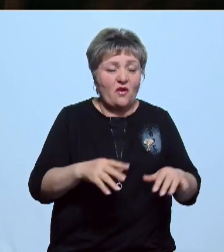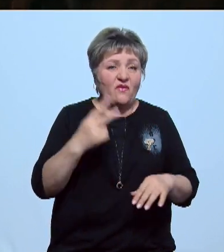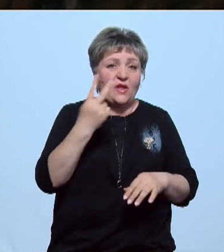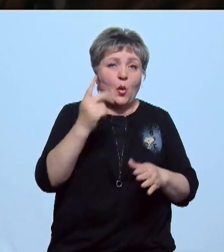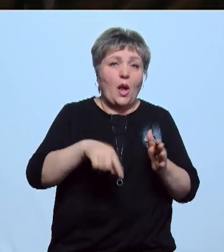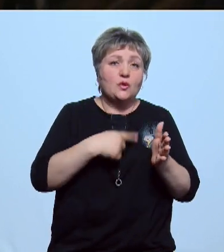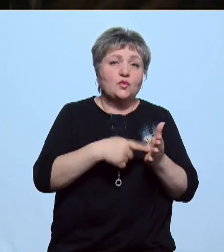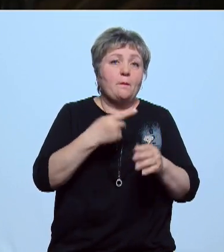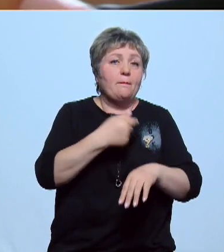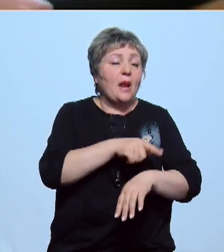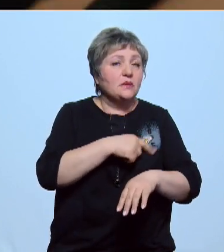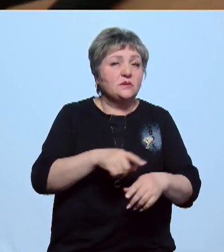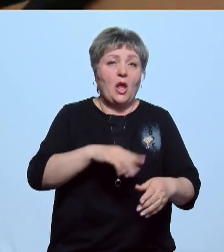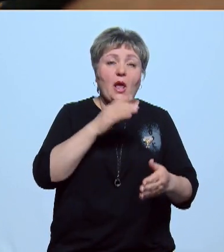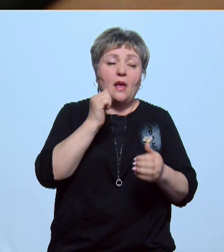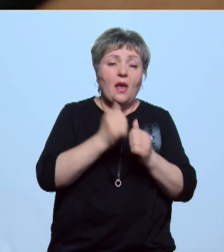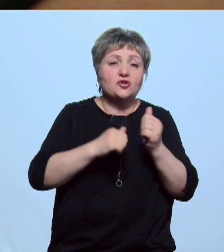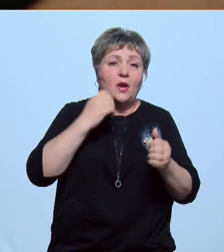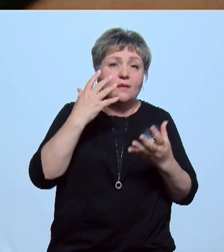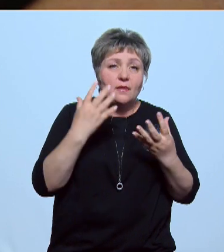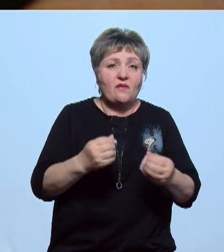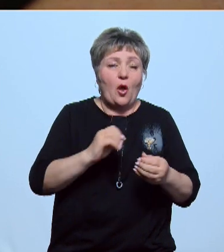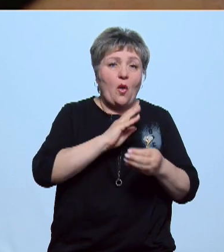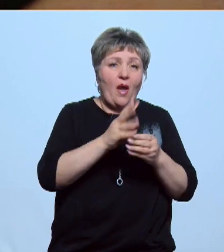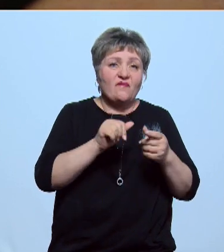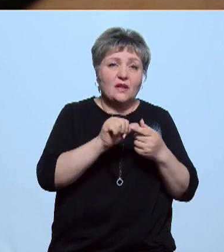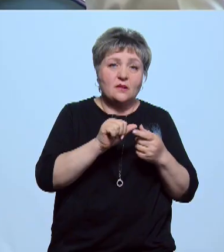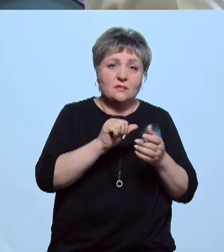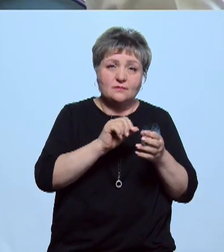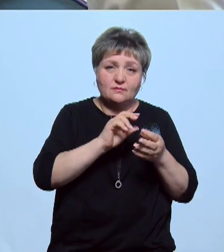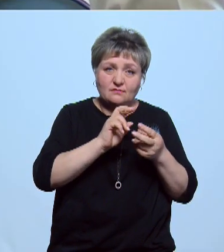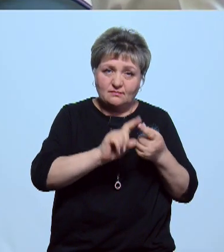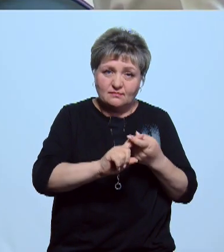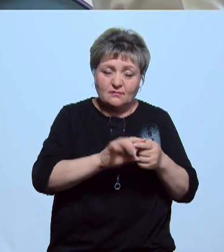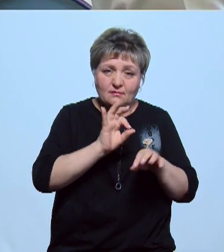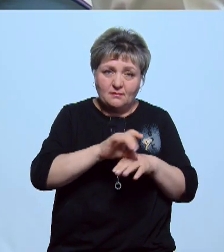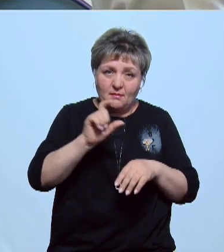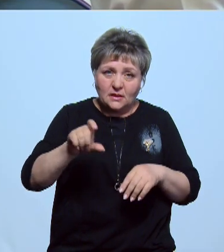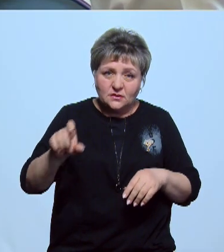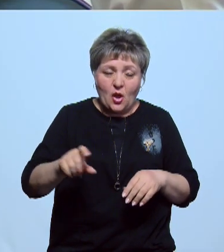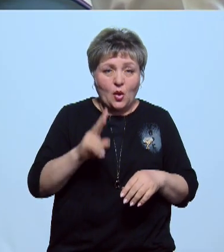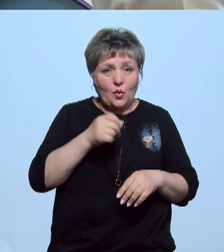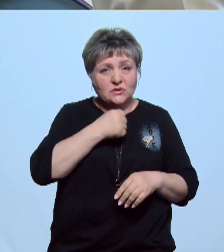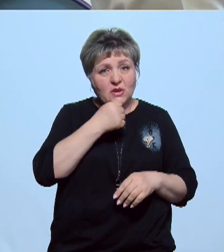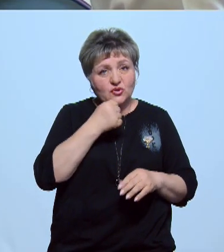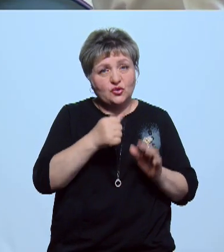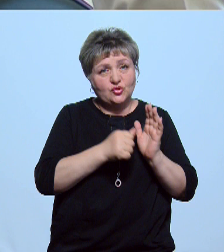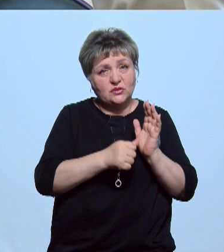городской больнице ежедневно выявляли до 60 ковид-пациентов. Все пожилые люди старше 65